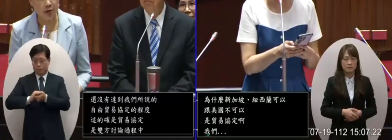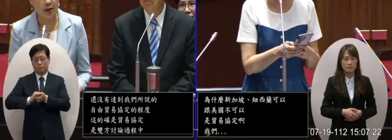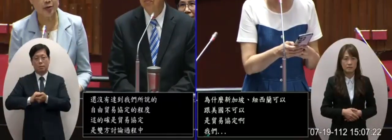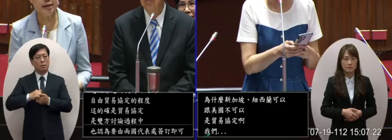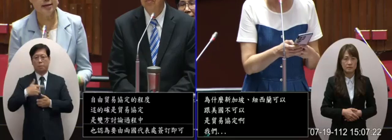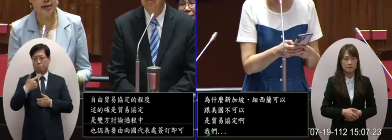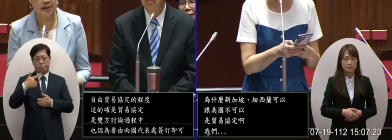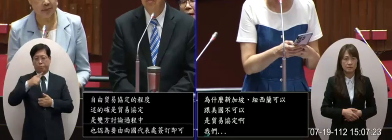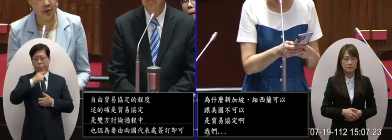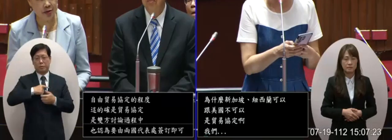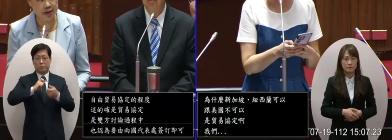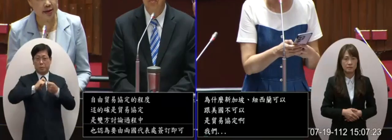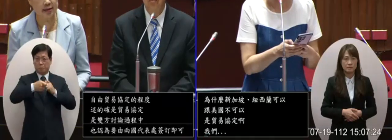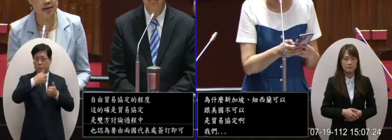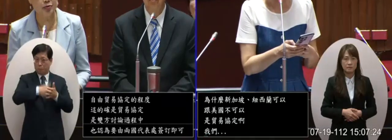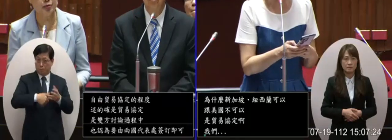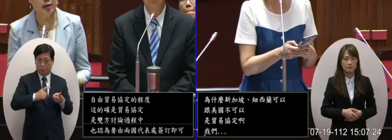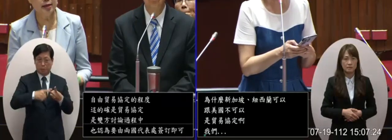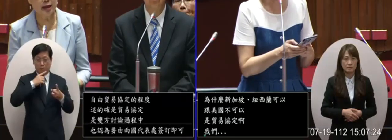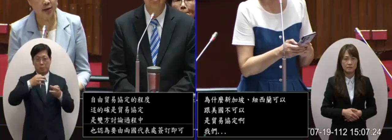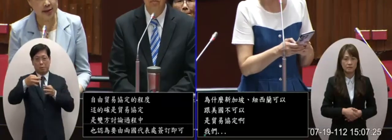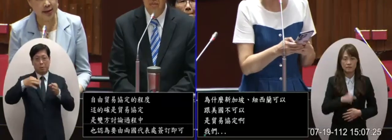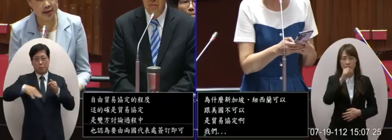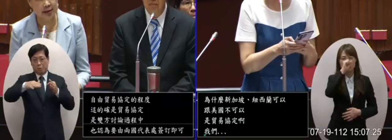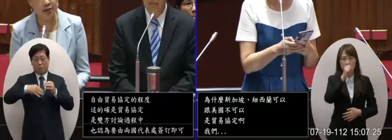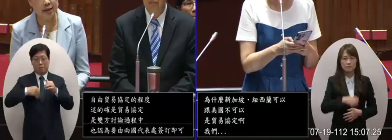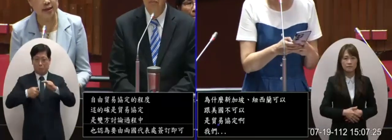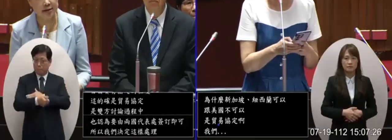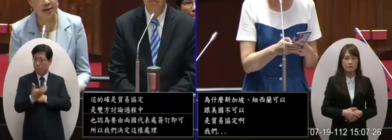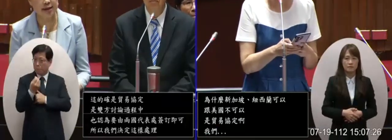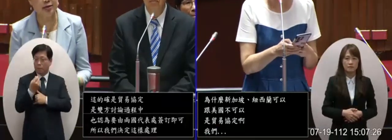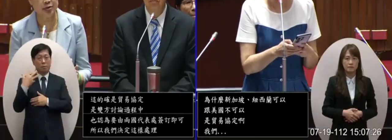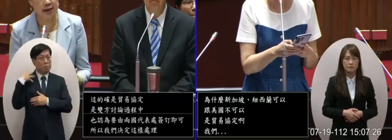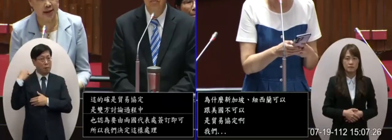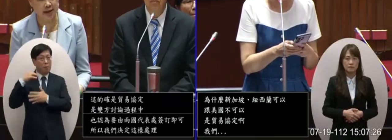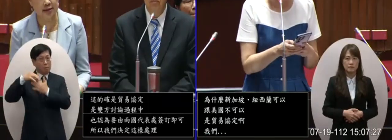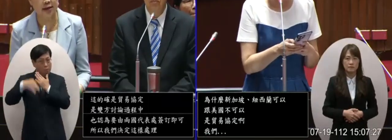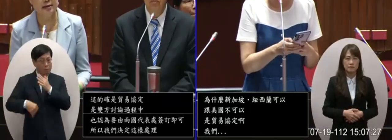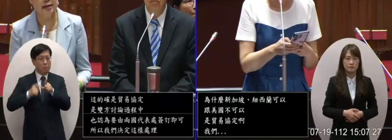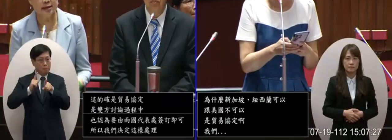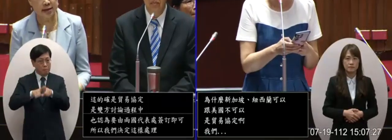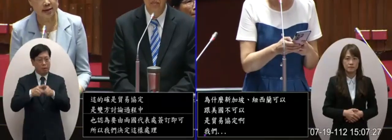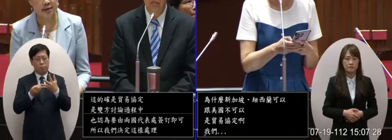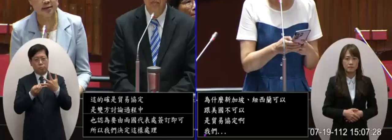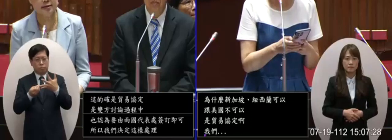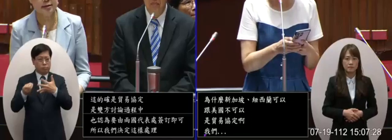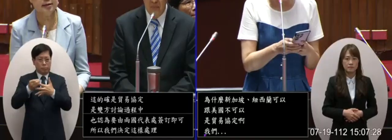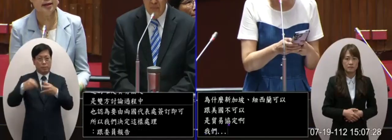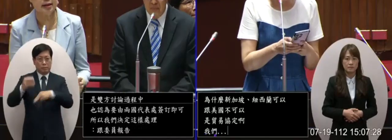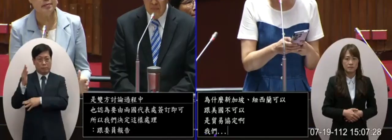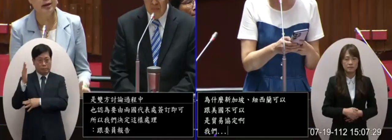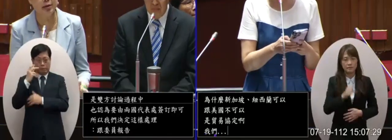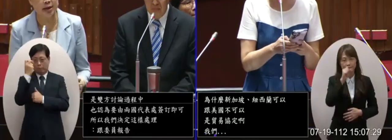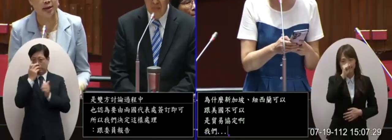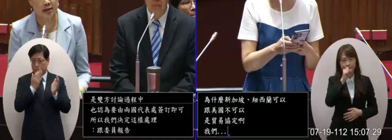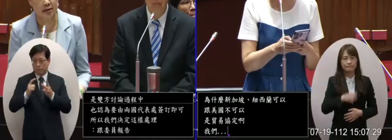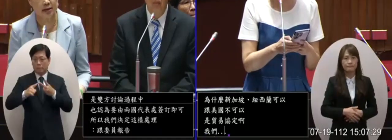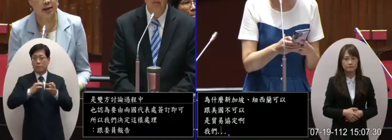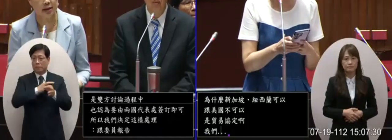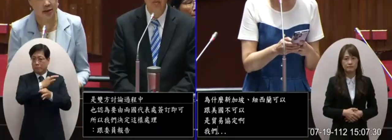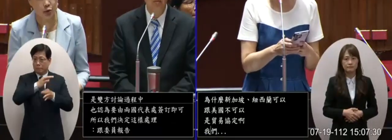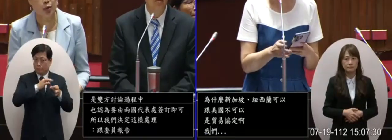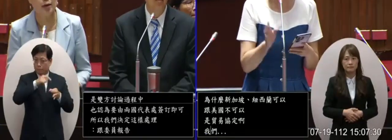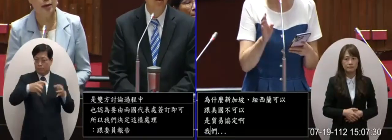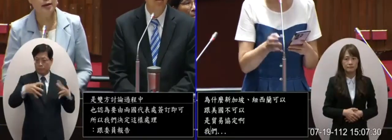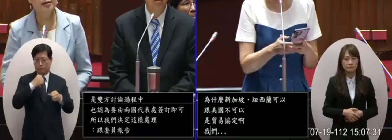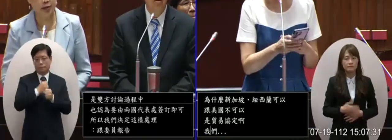也没有关税减账，也没有市场进入，然后在既有的体制下去提升行政的治理跟贸易